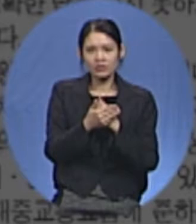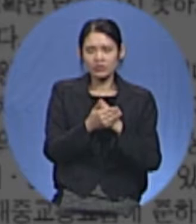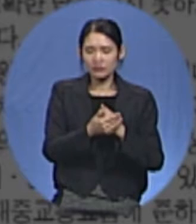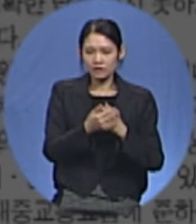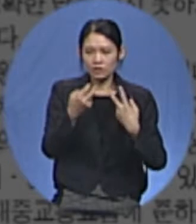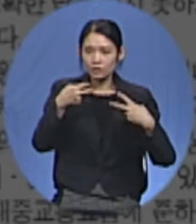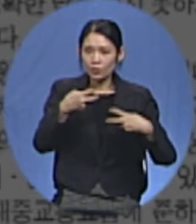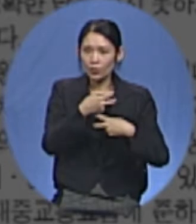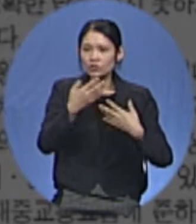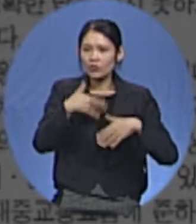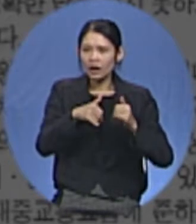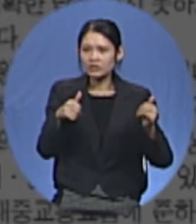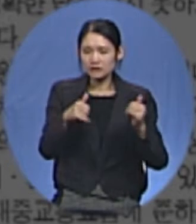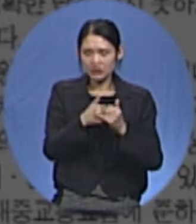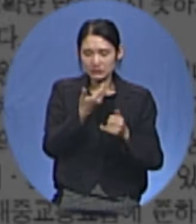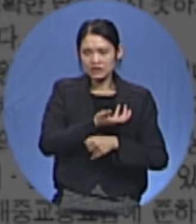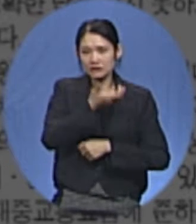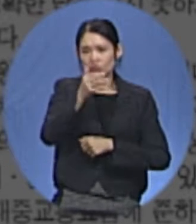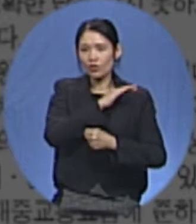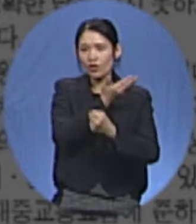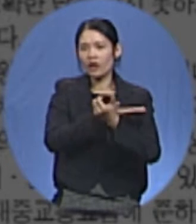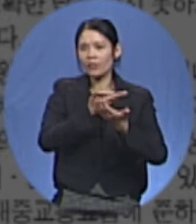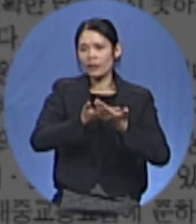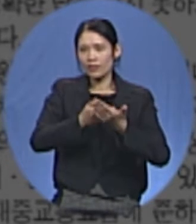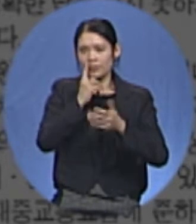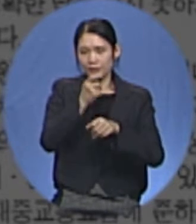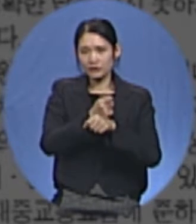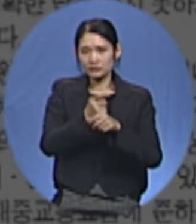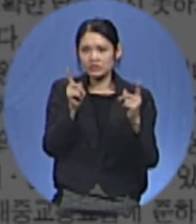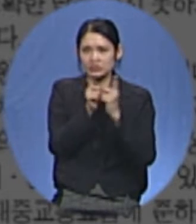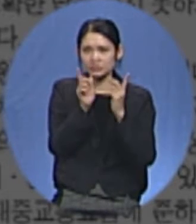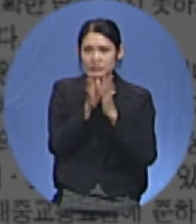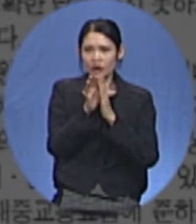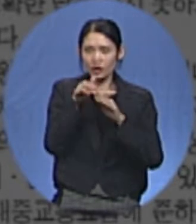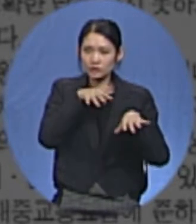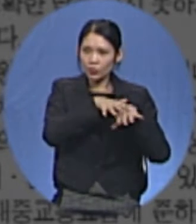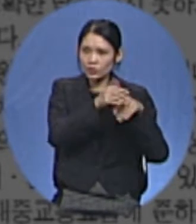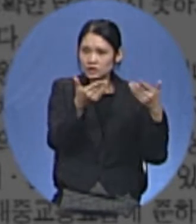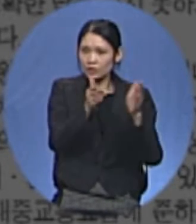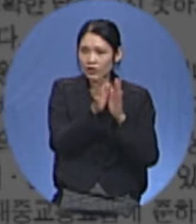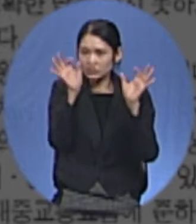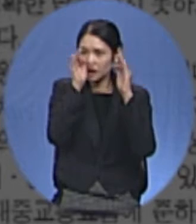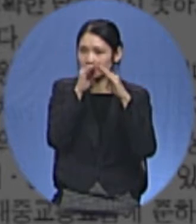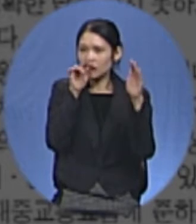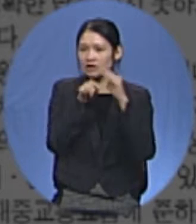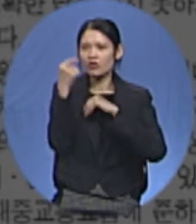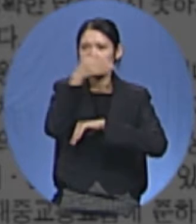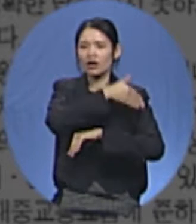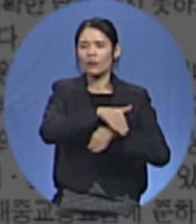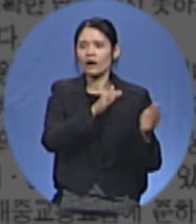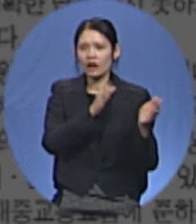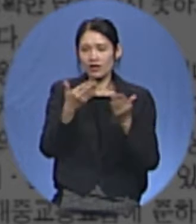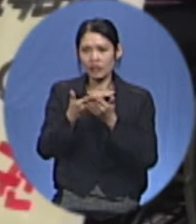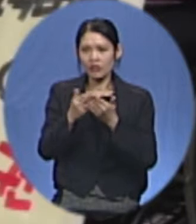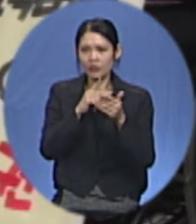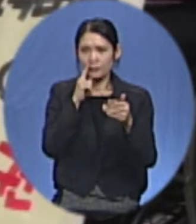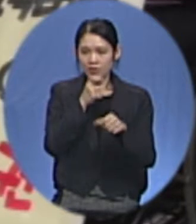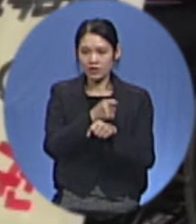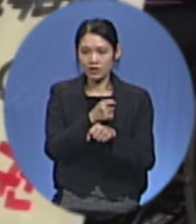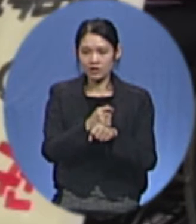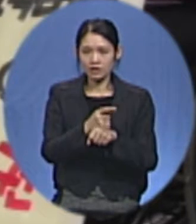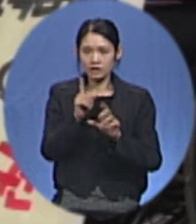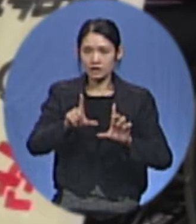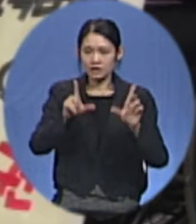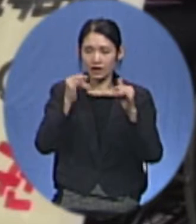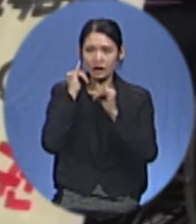보장을 요구해왔던 장애계는 직접 평창에 위치한 조직위원회를 찾아가 계획 마련을 촉구했습니다.